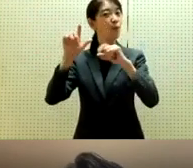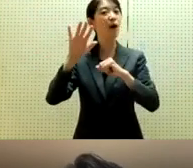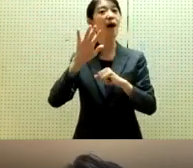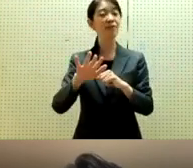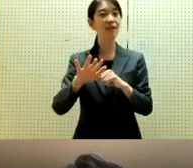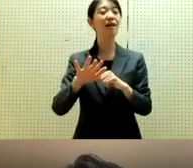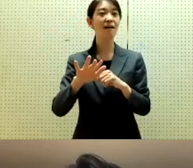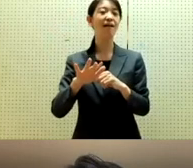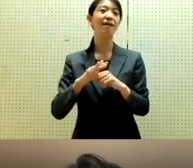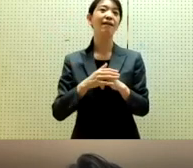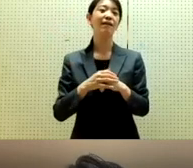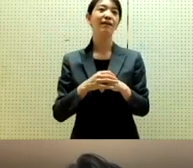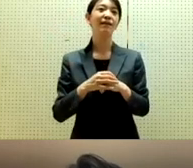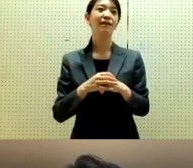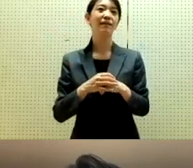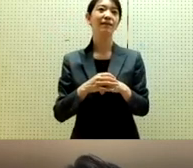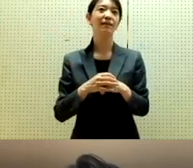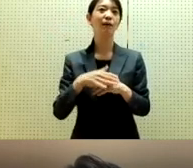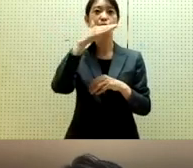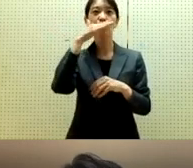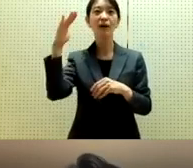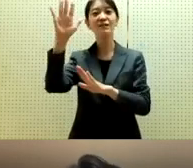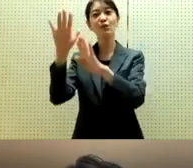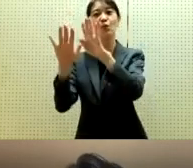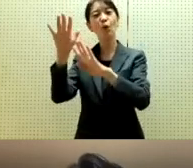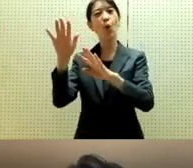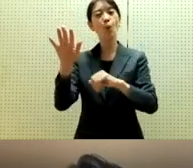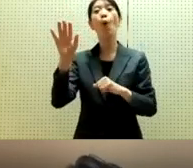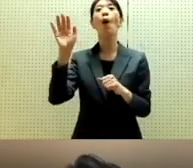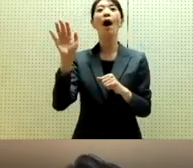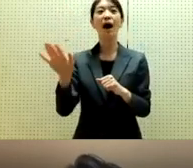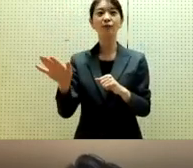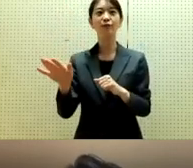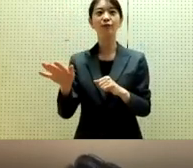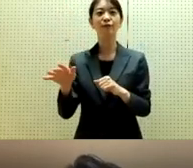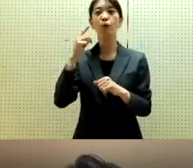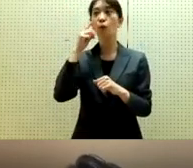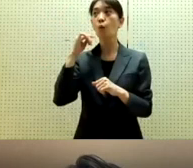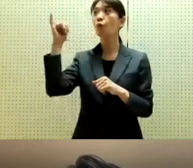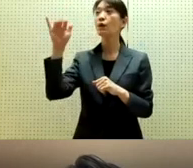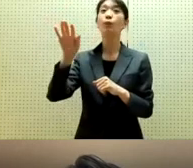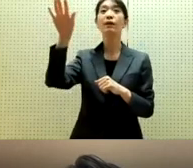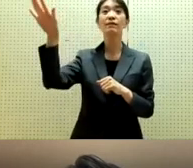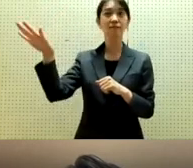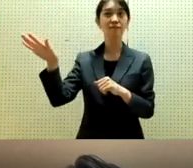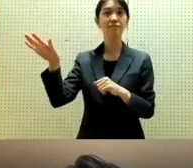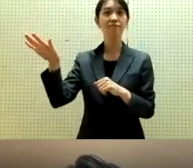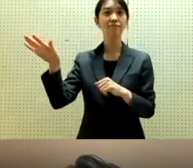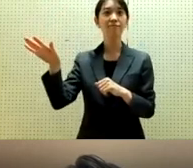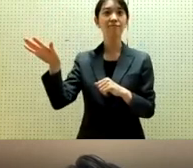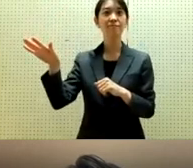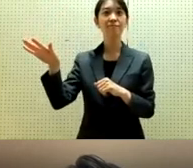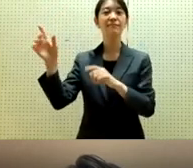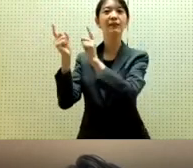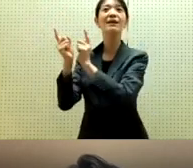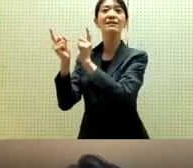投げ返してるっていう関係がもうできてるなと思うんですね。で保護者の皆さんに対しても今いろんな形でもって教育委員会から